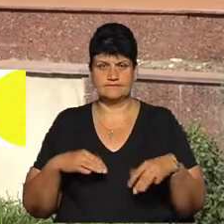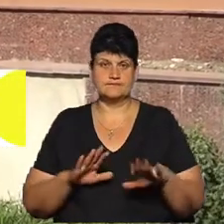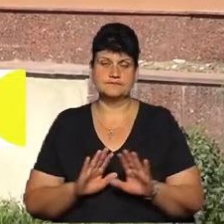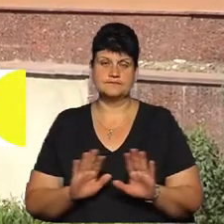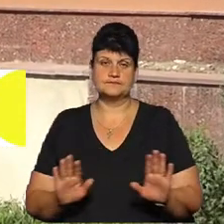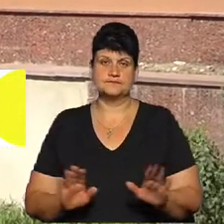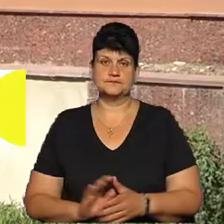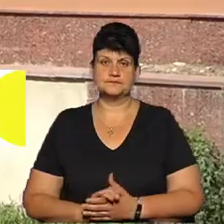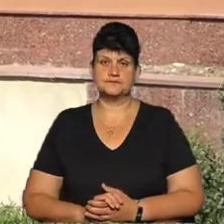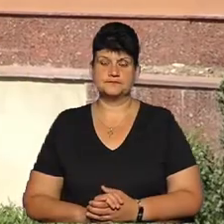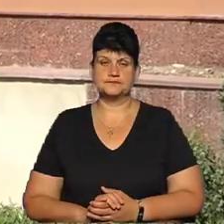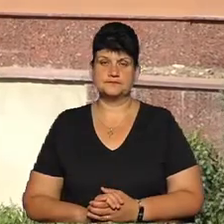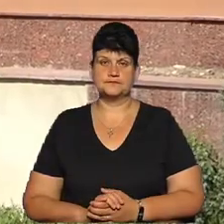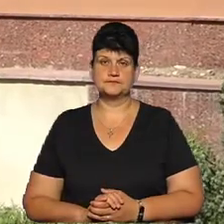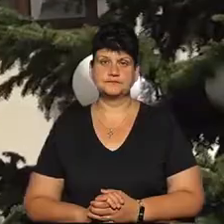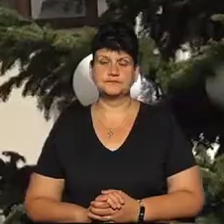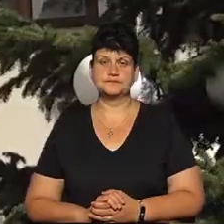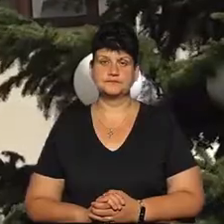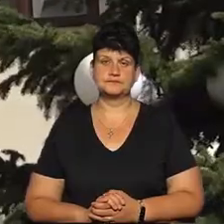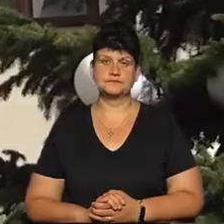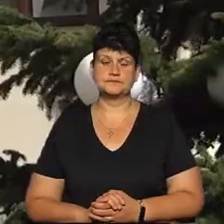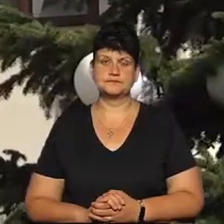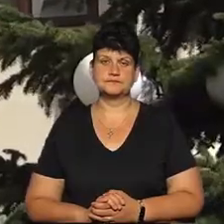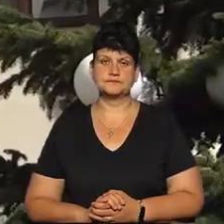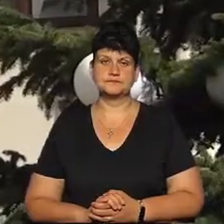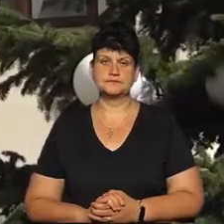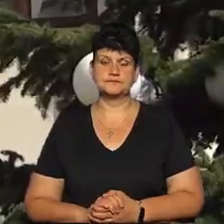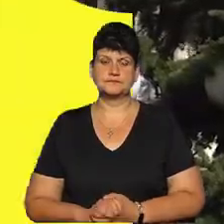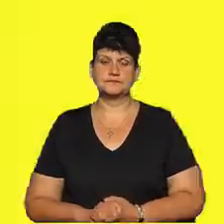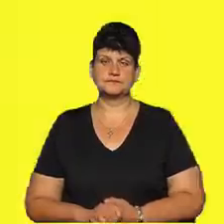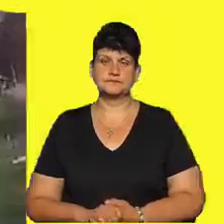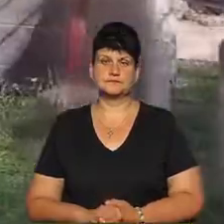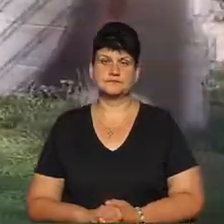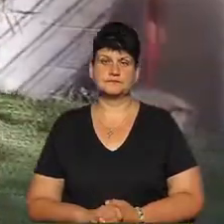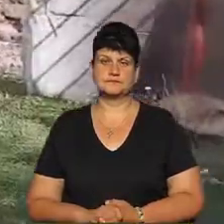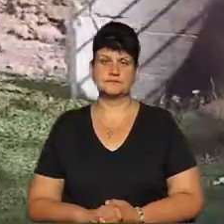Сорока. Соломія Струс, Богдана Савицька. Новини на Суспільному. Тернопіль.